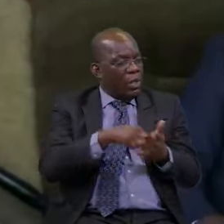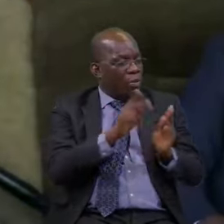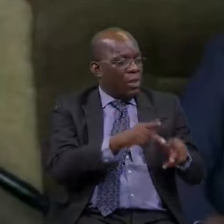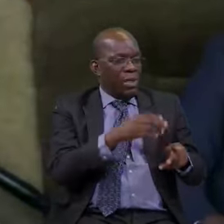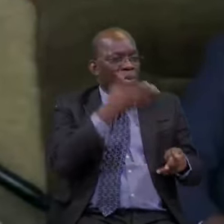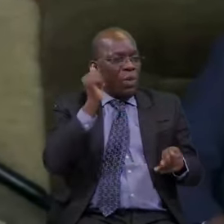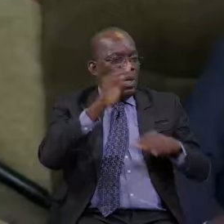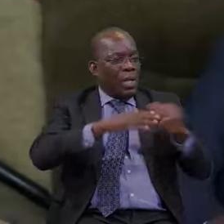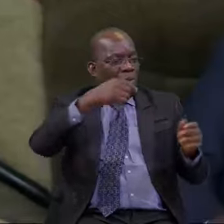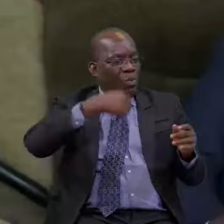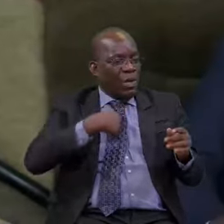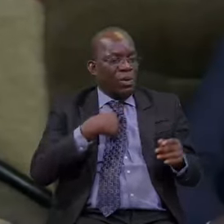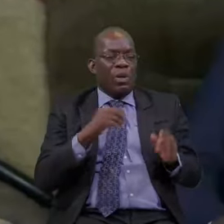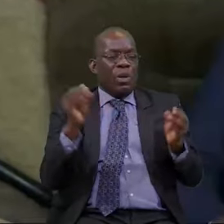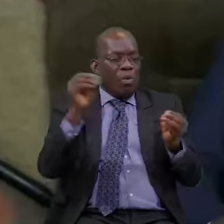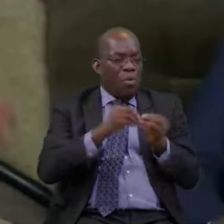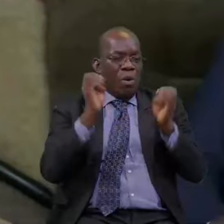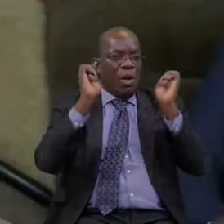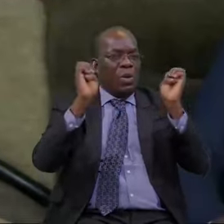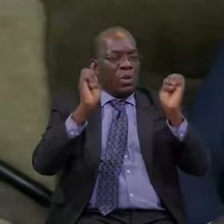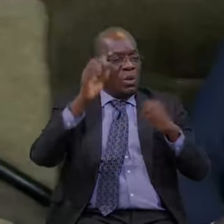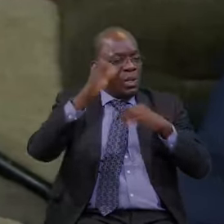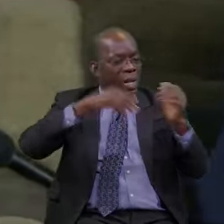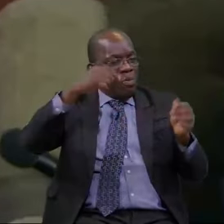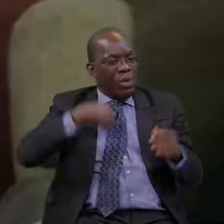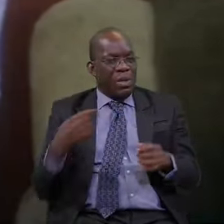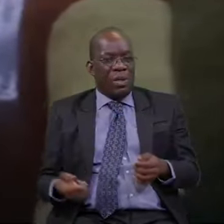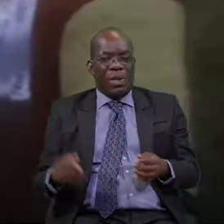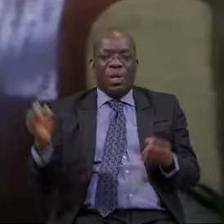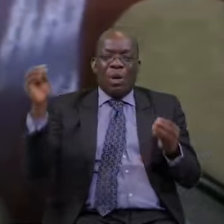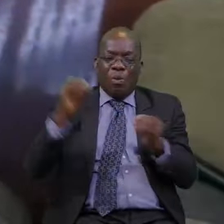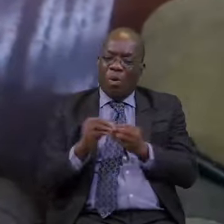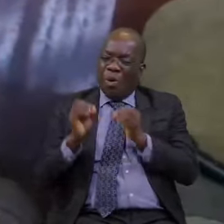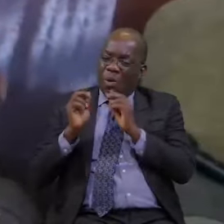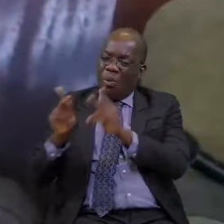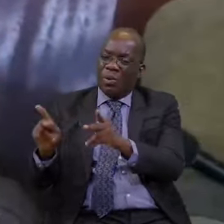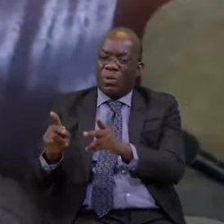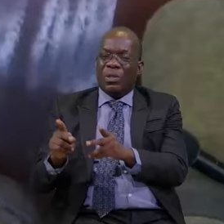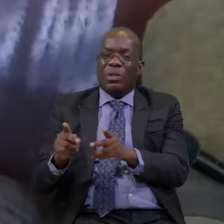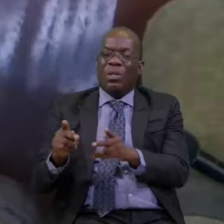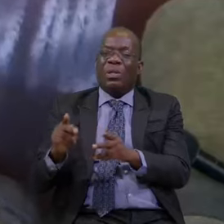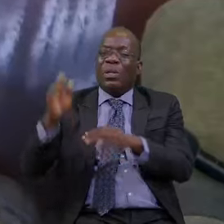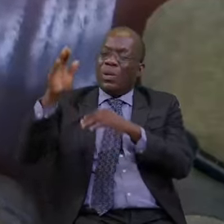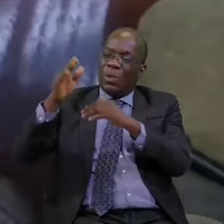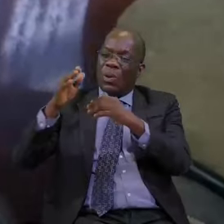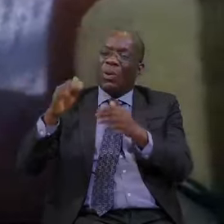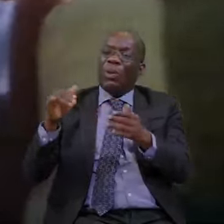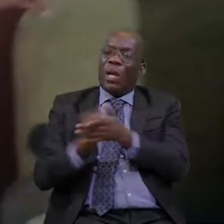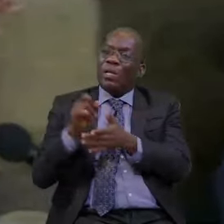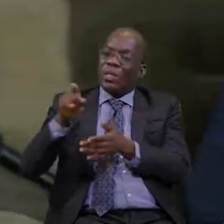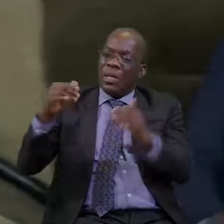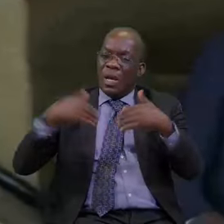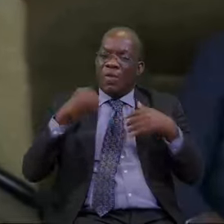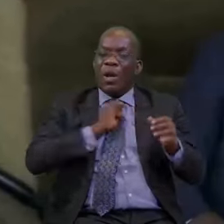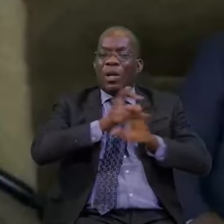moi. Il est plus intrus que moi. Il a plus d'opportunités, de privilèges que moi. Moi, je n'ai